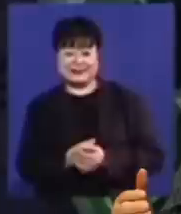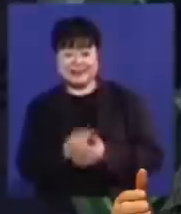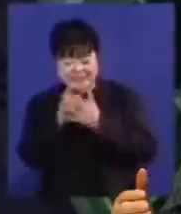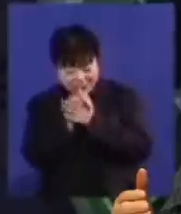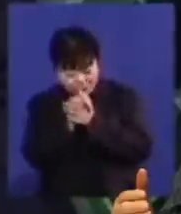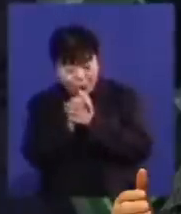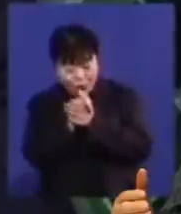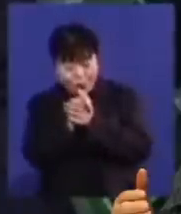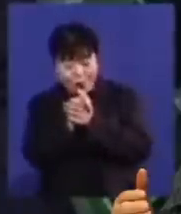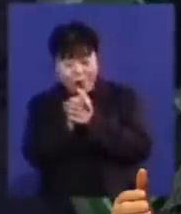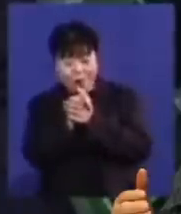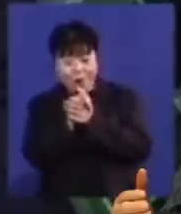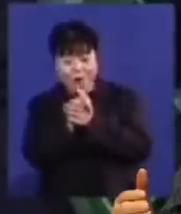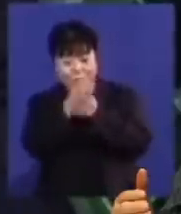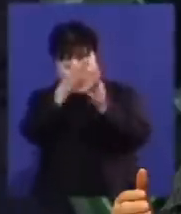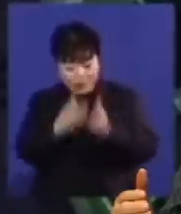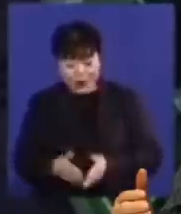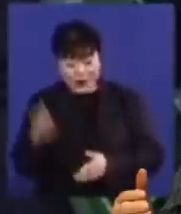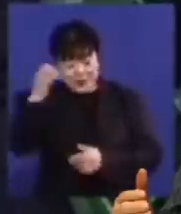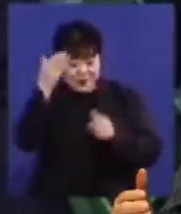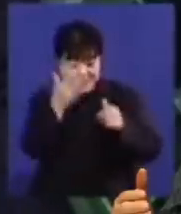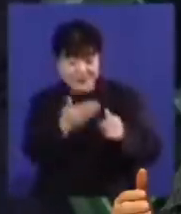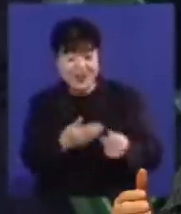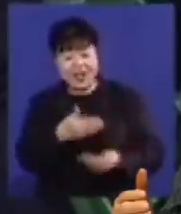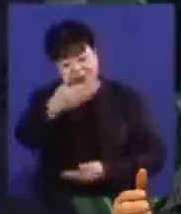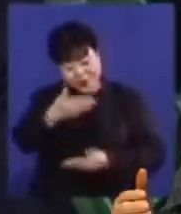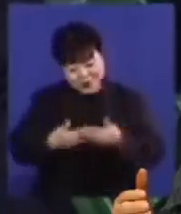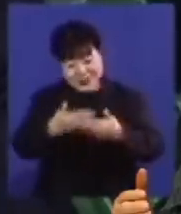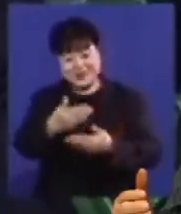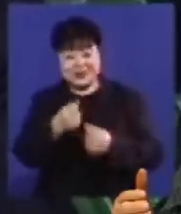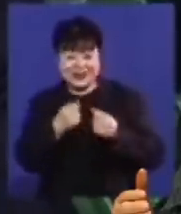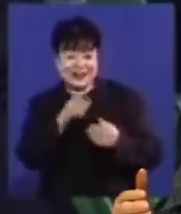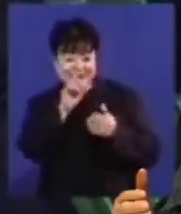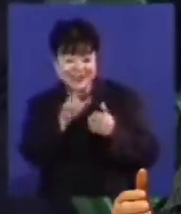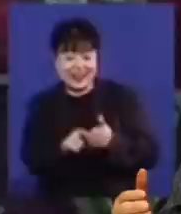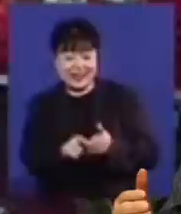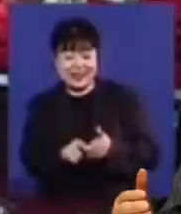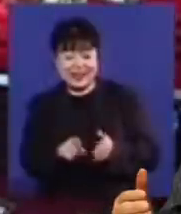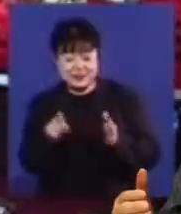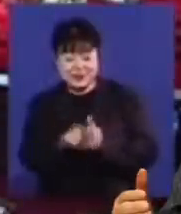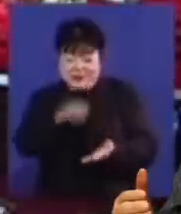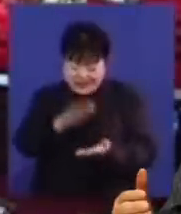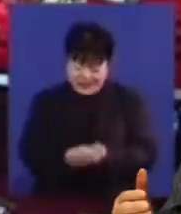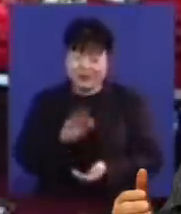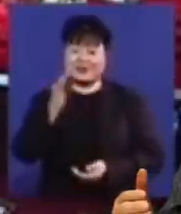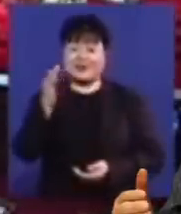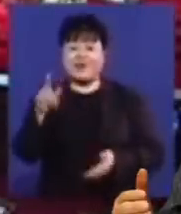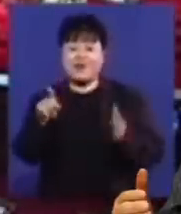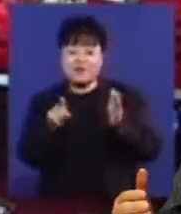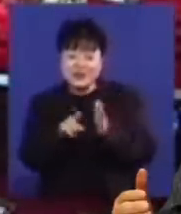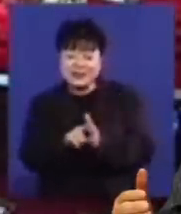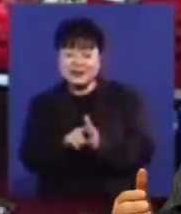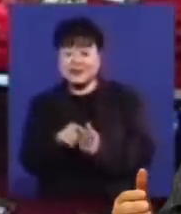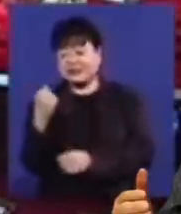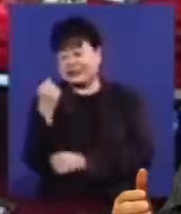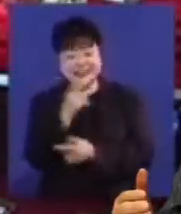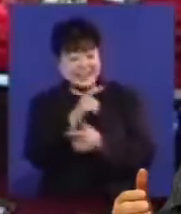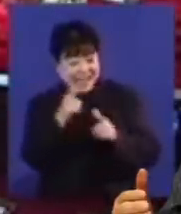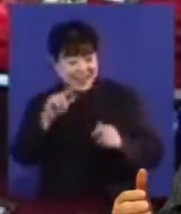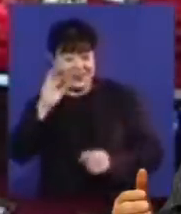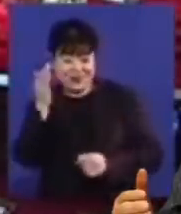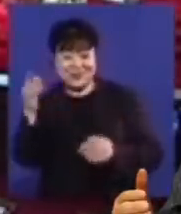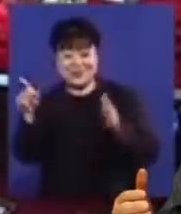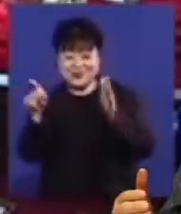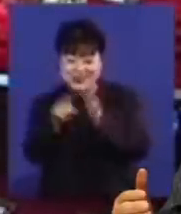기도를 통해서 성령님과 교제하면서 나가면 신앙이 뜨거워지고 신앙이 흔들리지 않게 되는